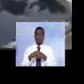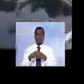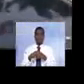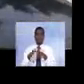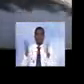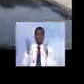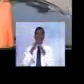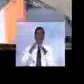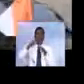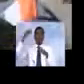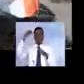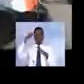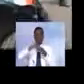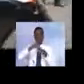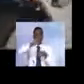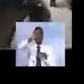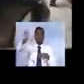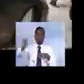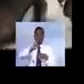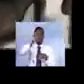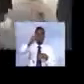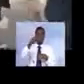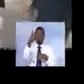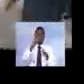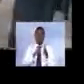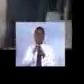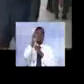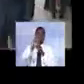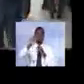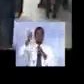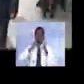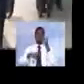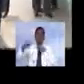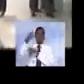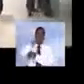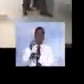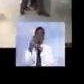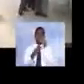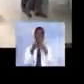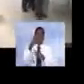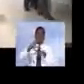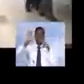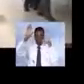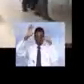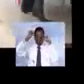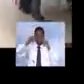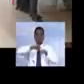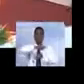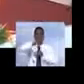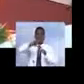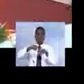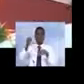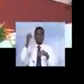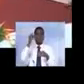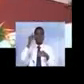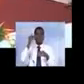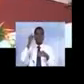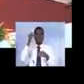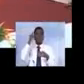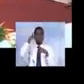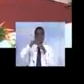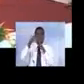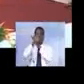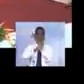Le Conseil des ministres de ce mercredi 4 mars, premier jour de la visite d'État du président de la République Alassane Ouattara dans